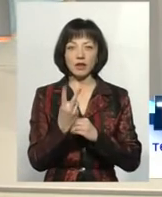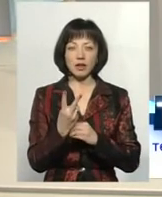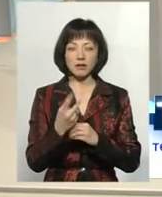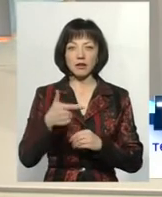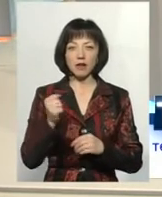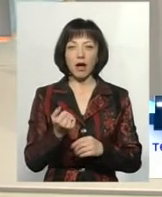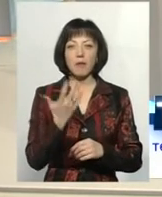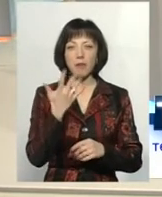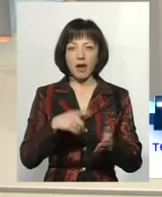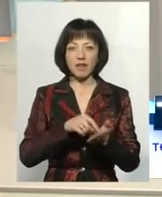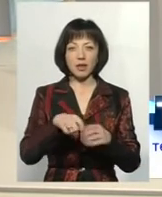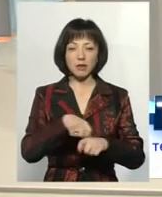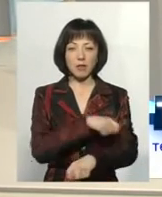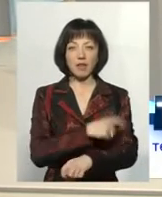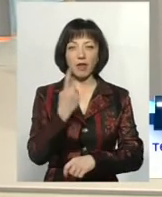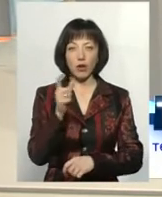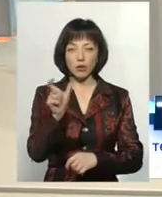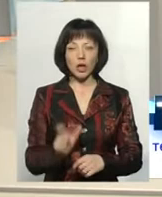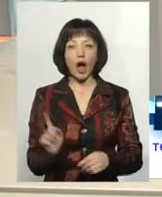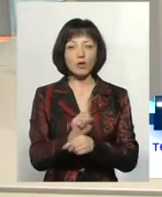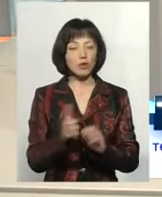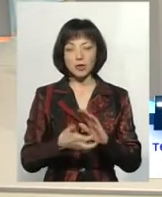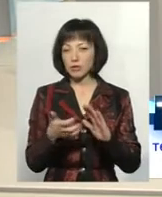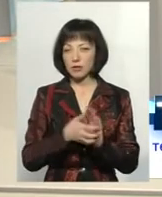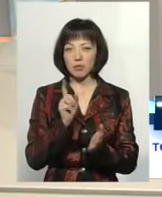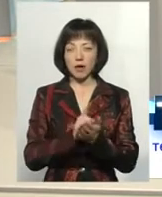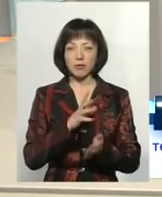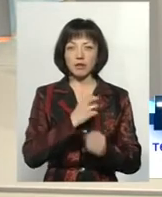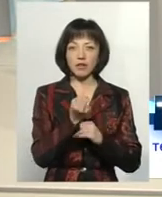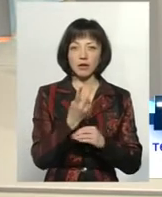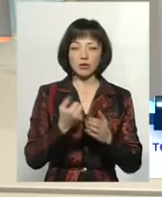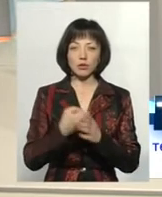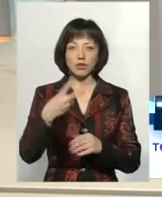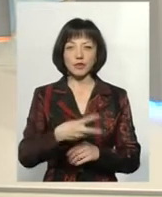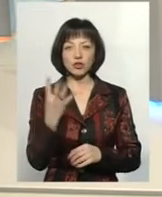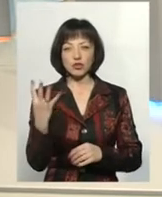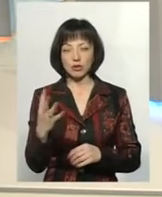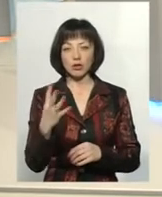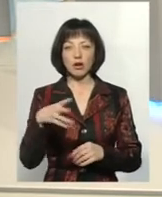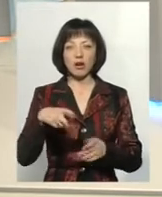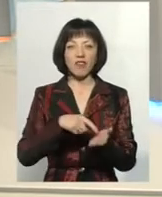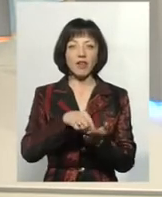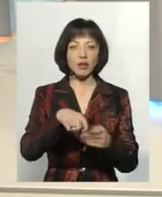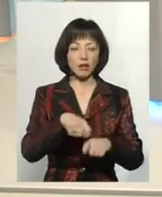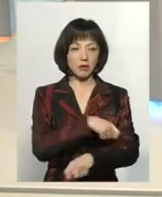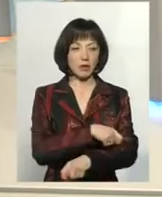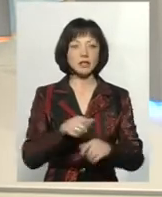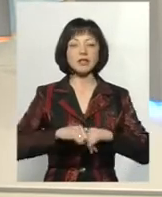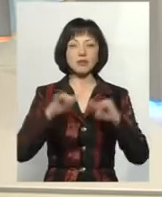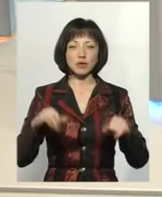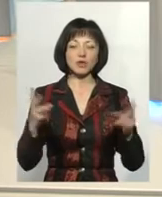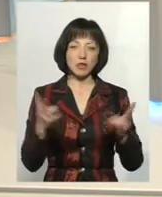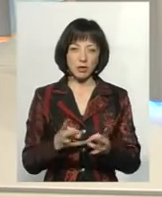5 м2 на людину. А по нормах недостатньо, має бути від 12 до 24. І тому збільшувати треба, і